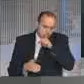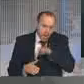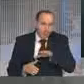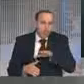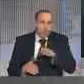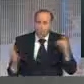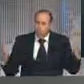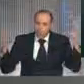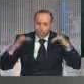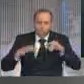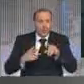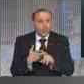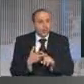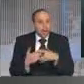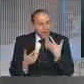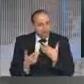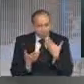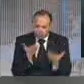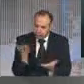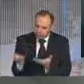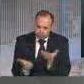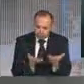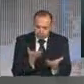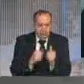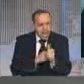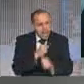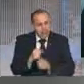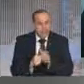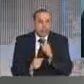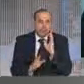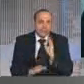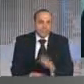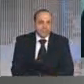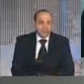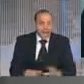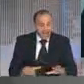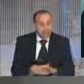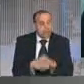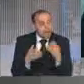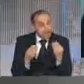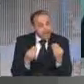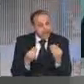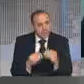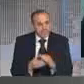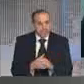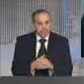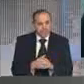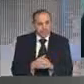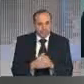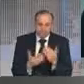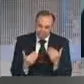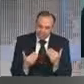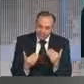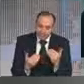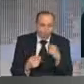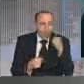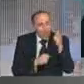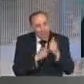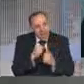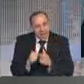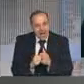البرانيه من كل بلاصه ونفرح بهم ونعدي ان شاء الله لاباس نحتفل به برشا وحاجه نبدا نستناو